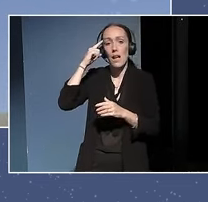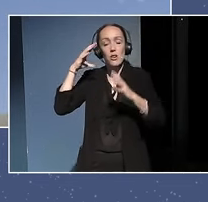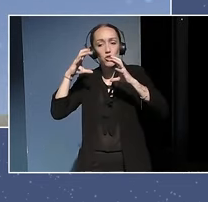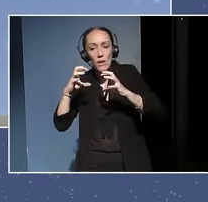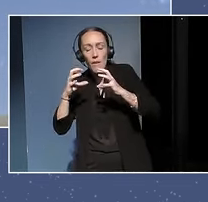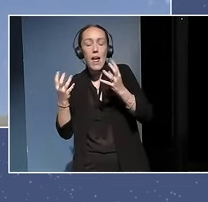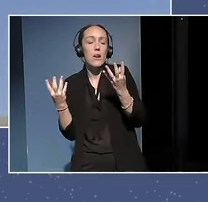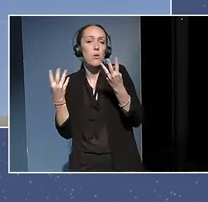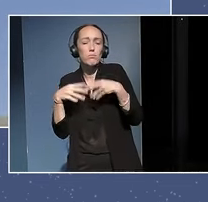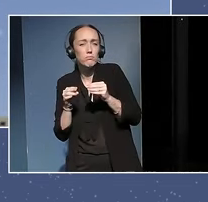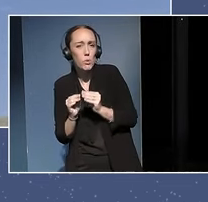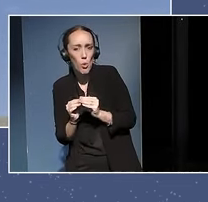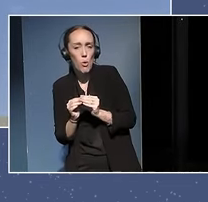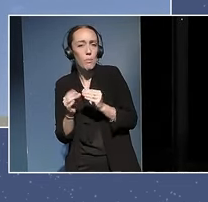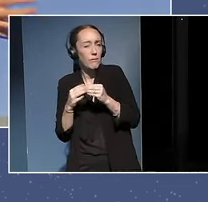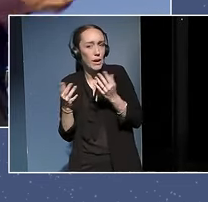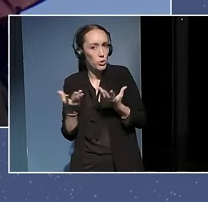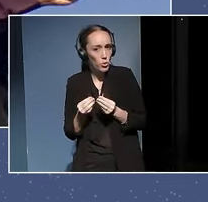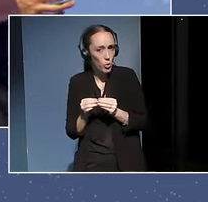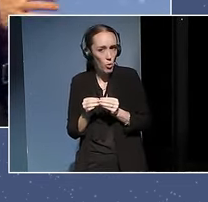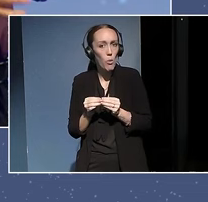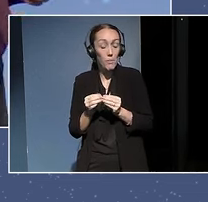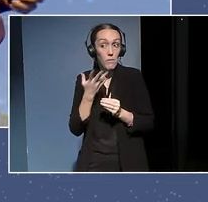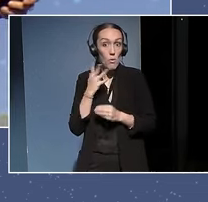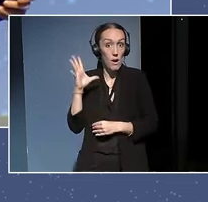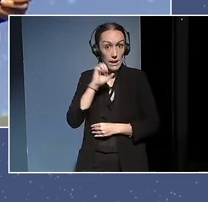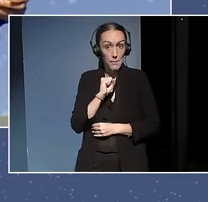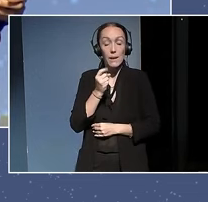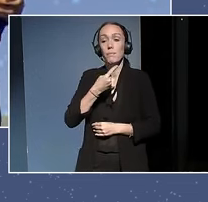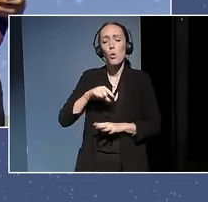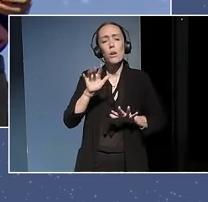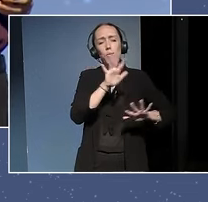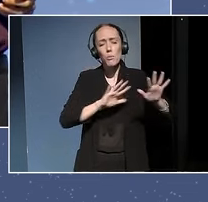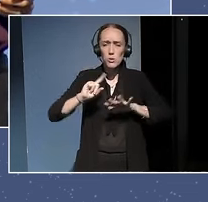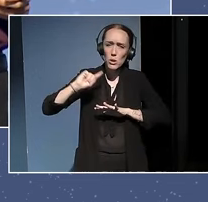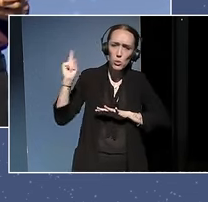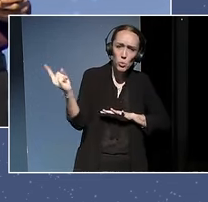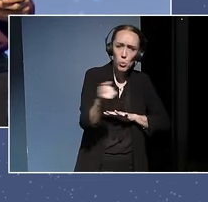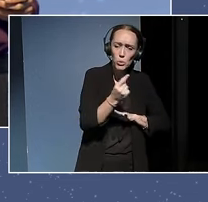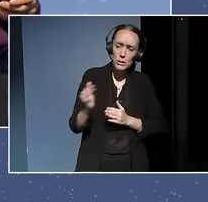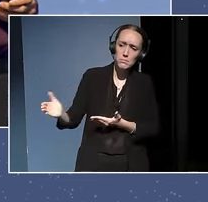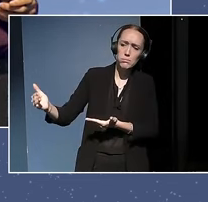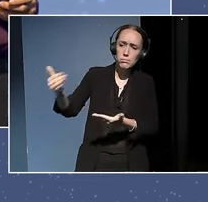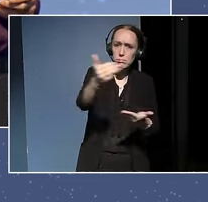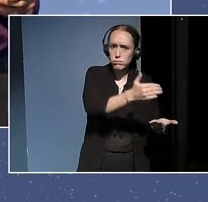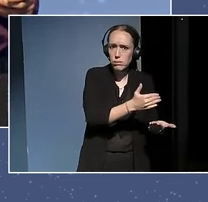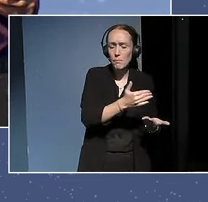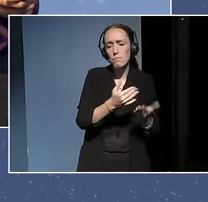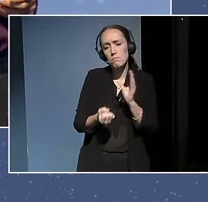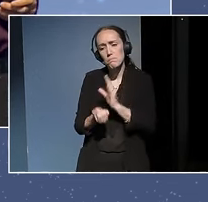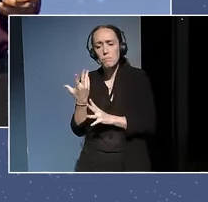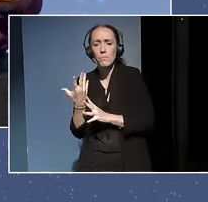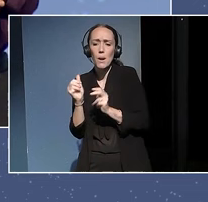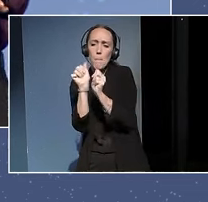eccetera combinando tutte queste informaz cominciamo a costruire un modello digitale e